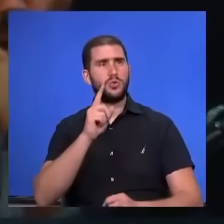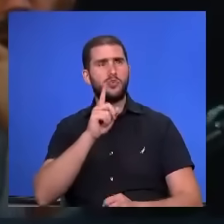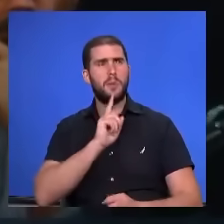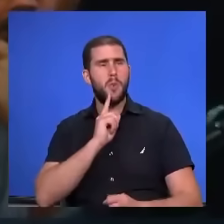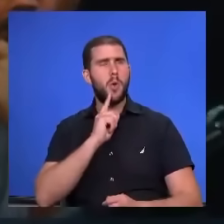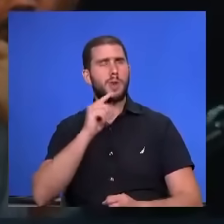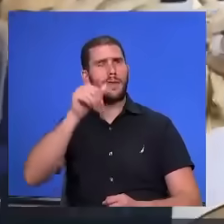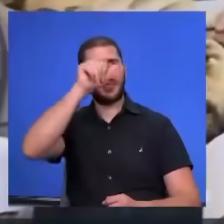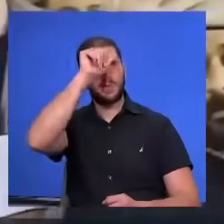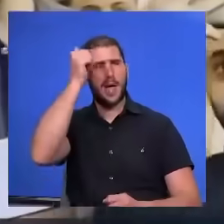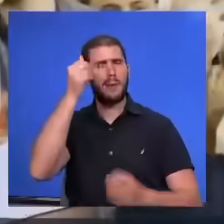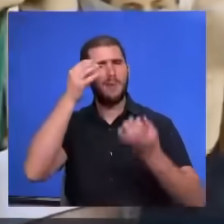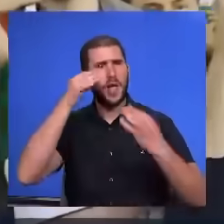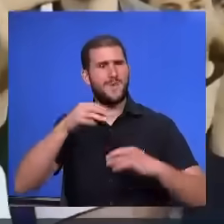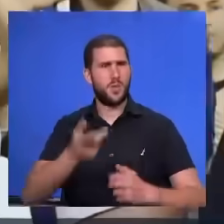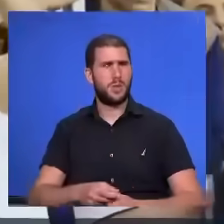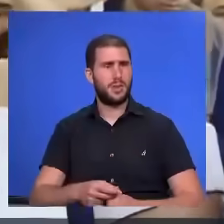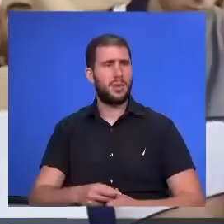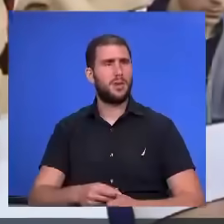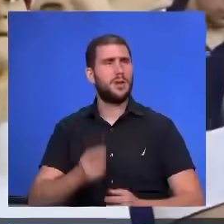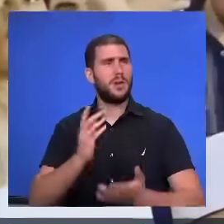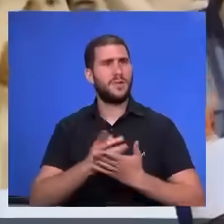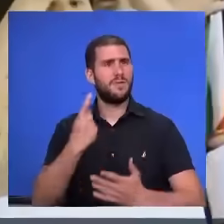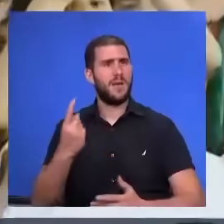והג'הות והמסמיות.